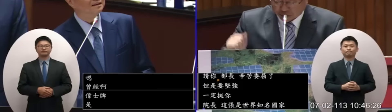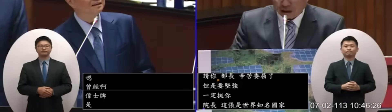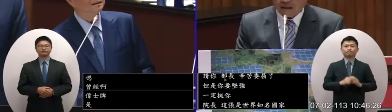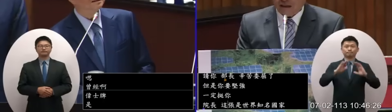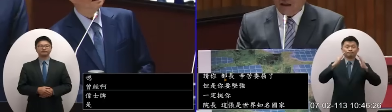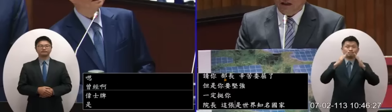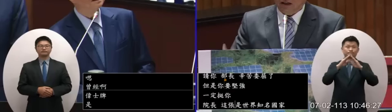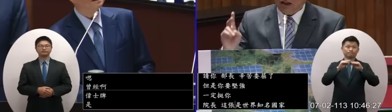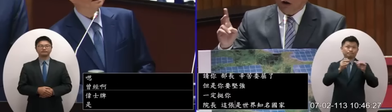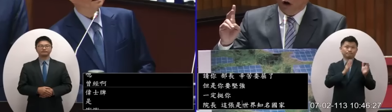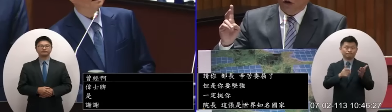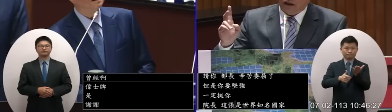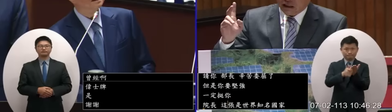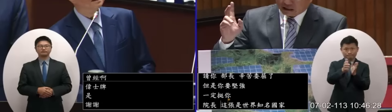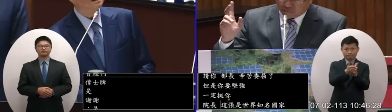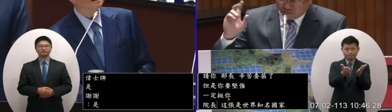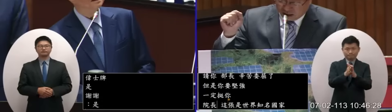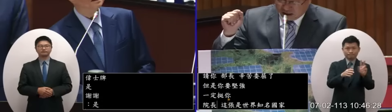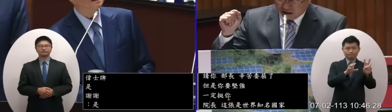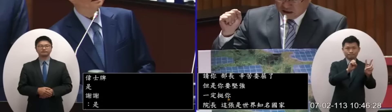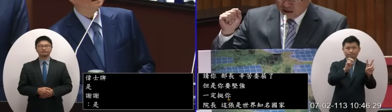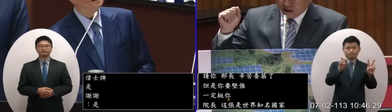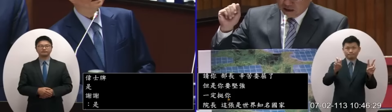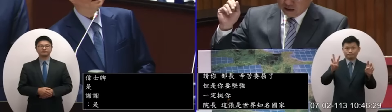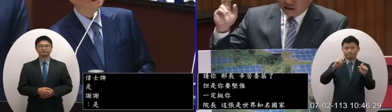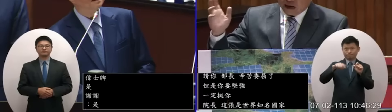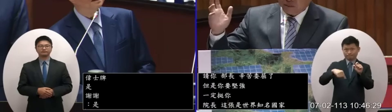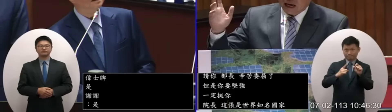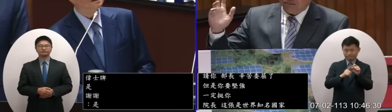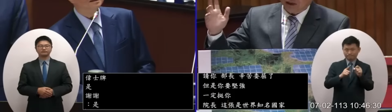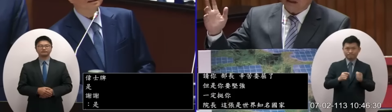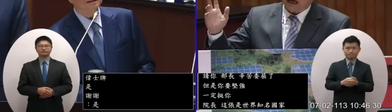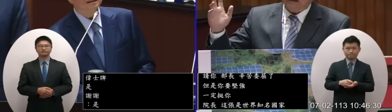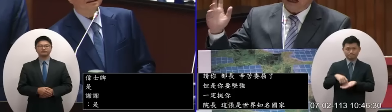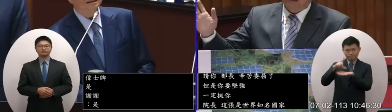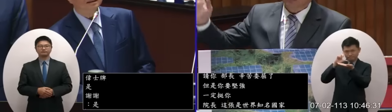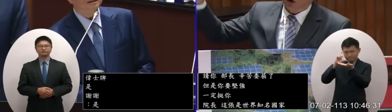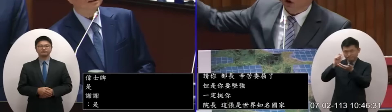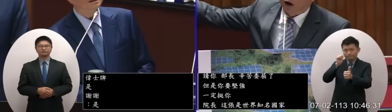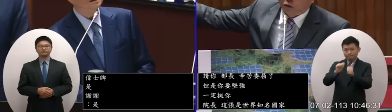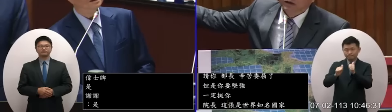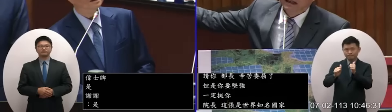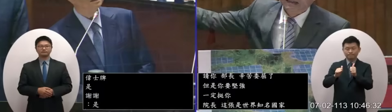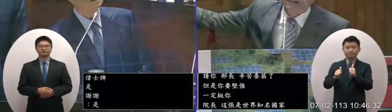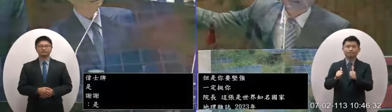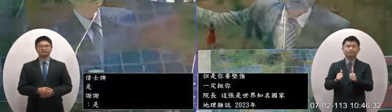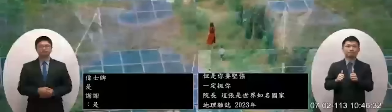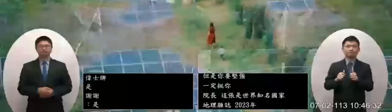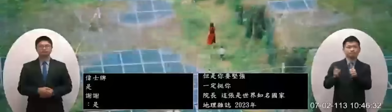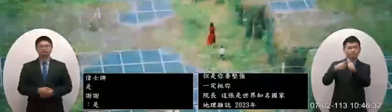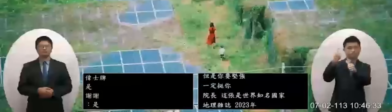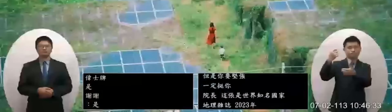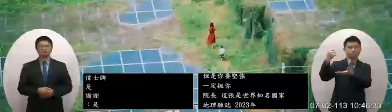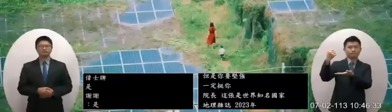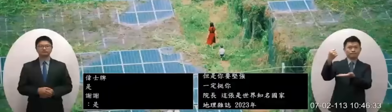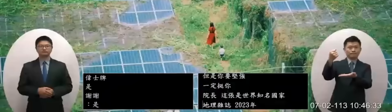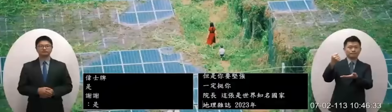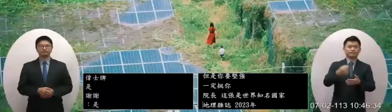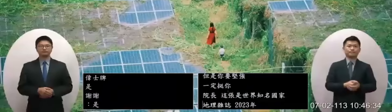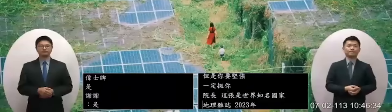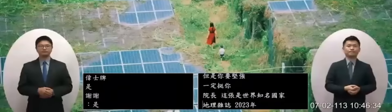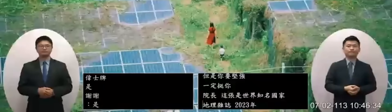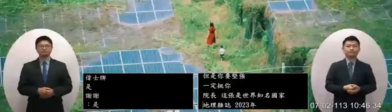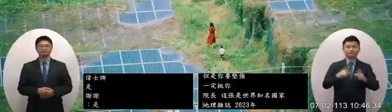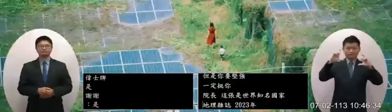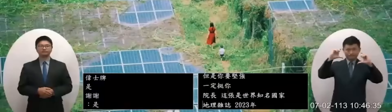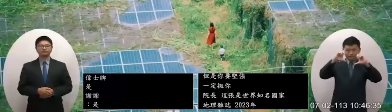次2023年攝影比賽地方組的冠軍啦。這張相片全